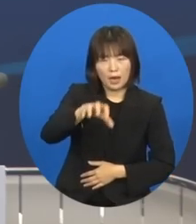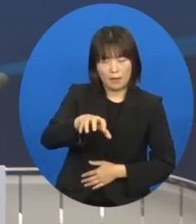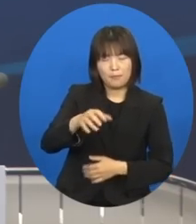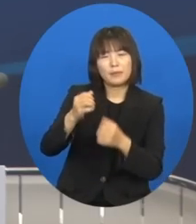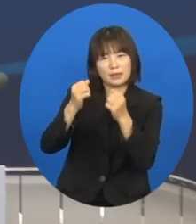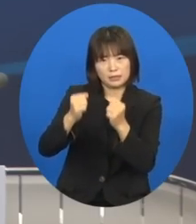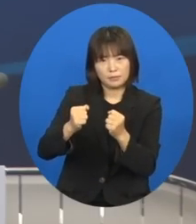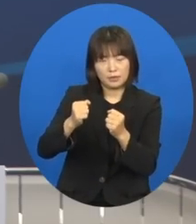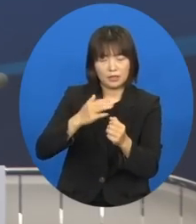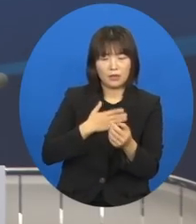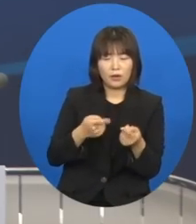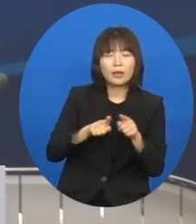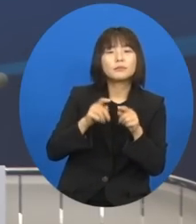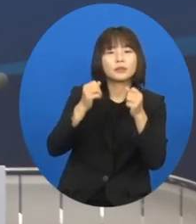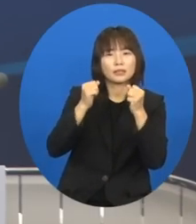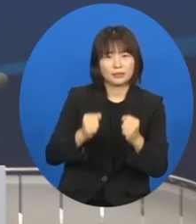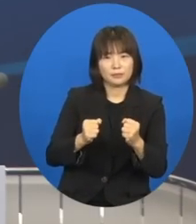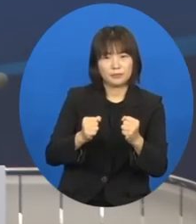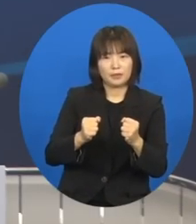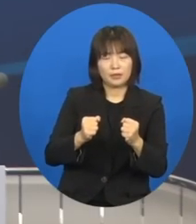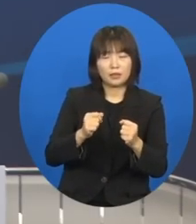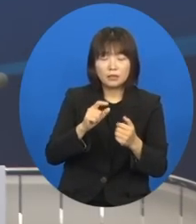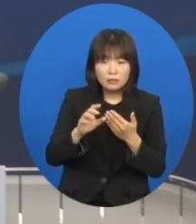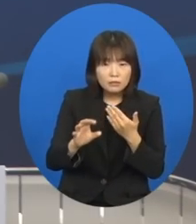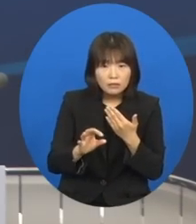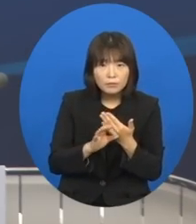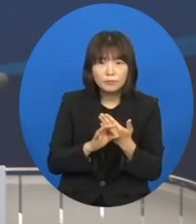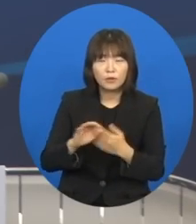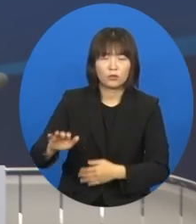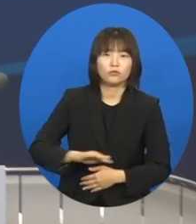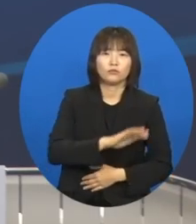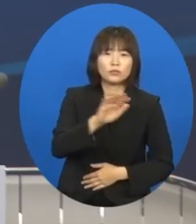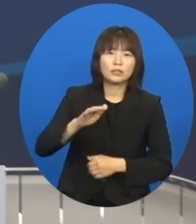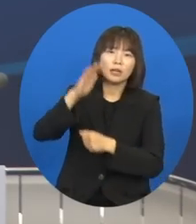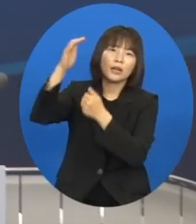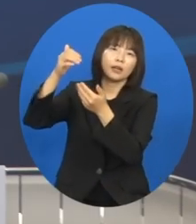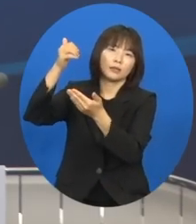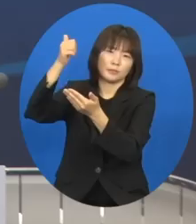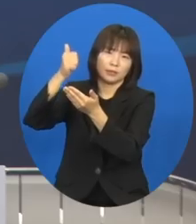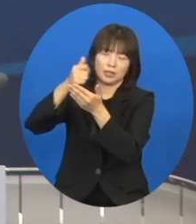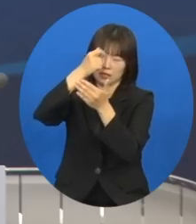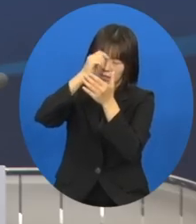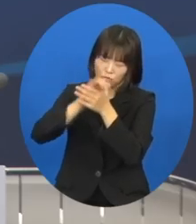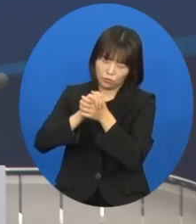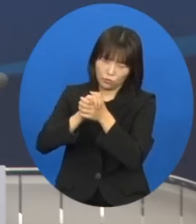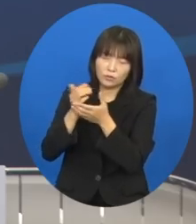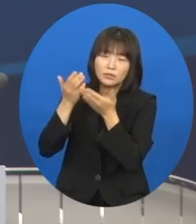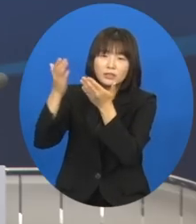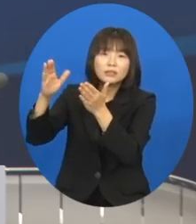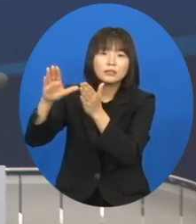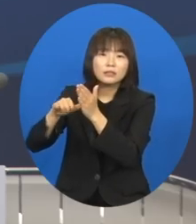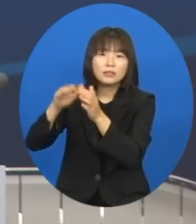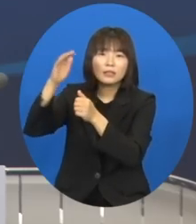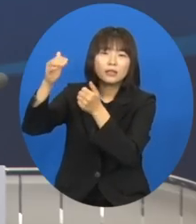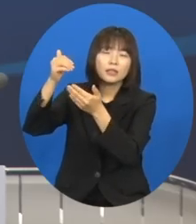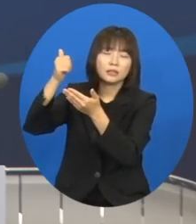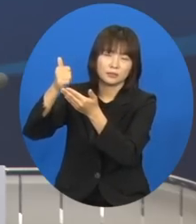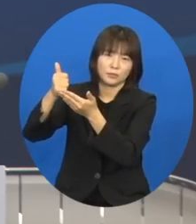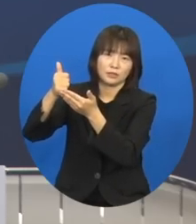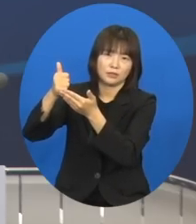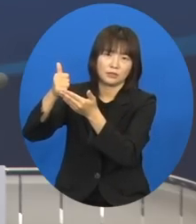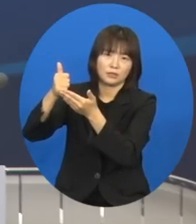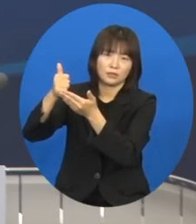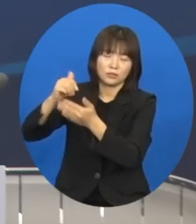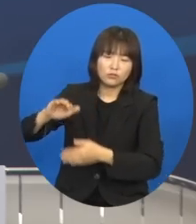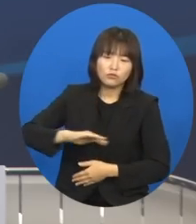나와 함께 있습니다. 자 그러면 우리가 하나님께 기도를 할 때 하나님은 우리에게